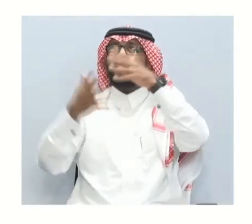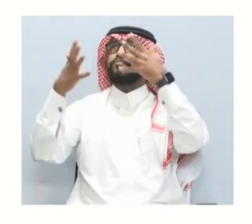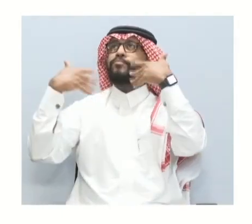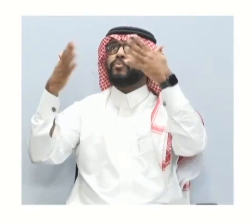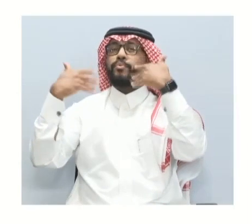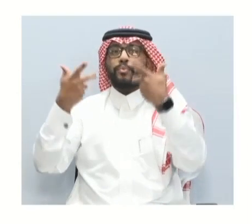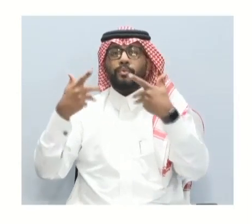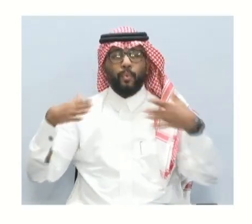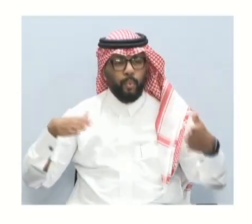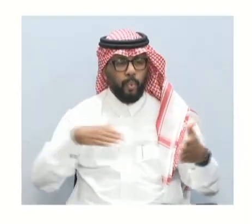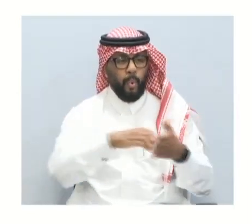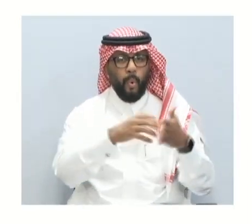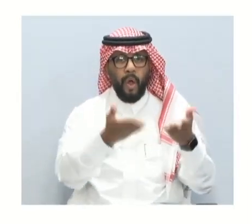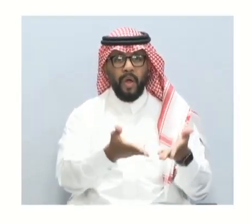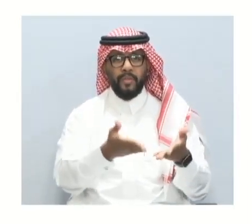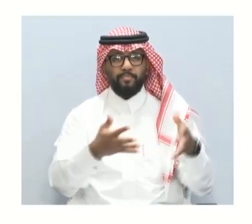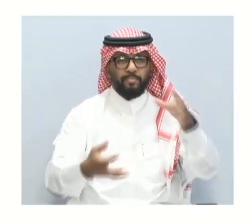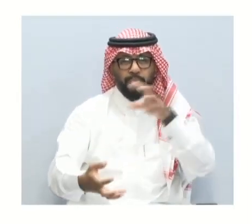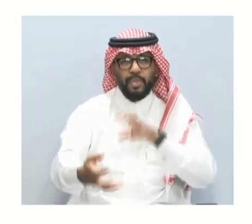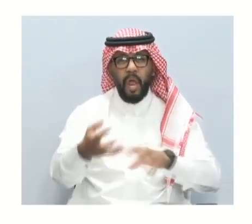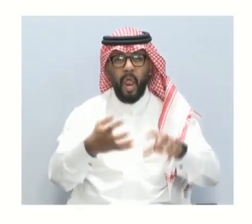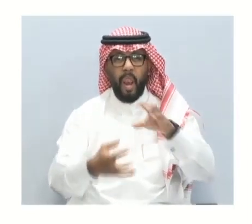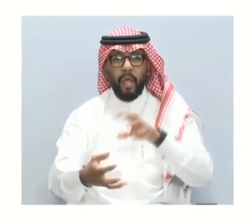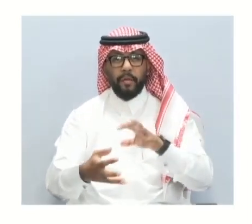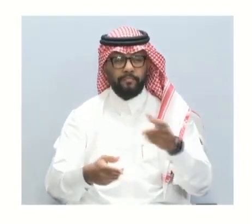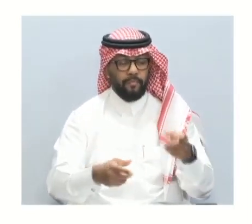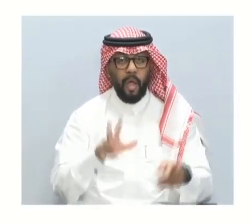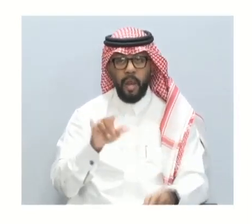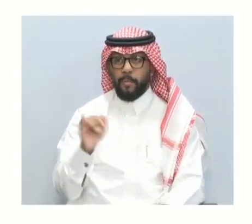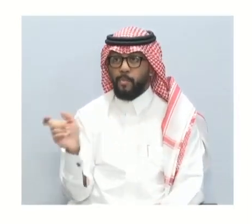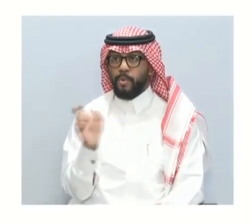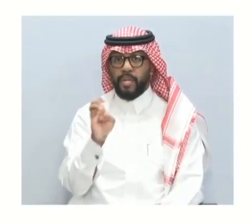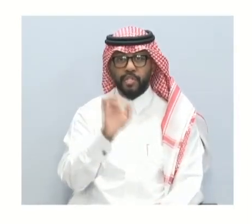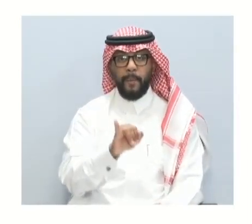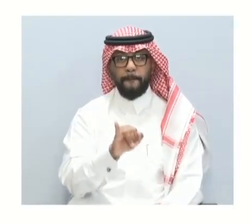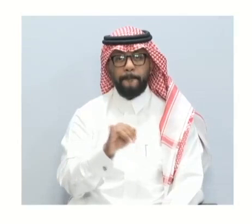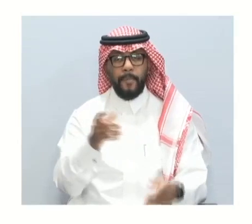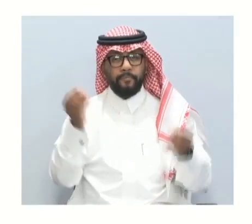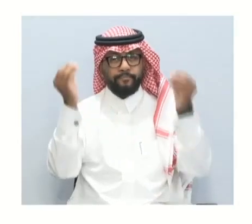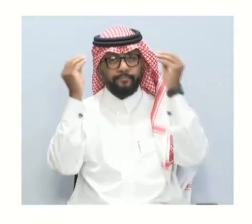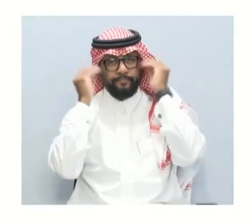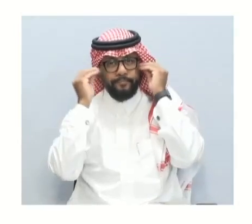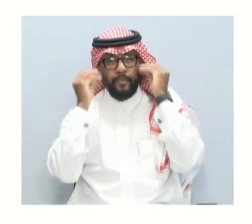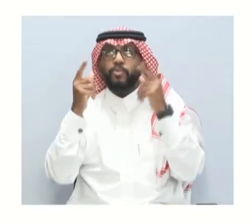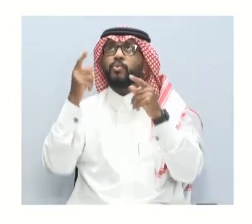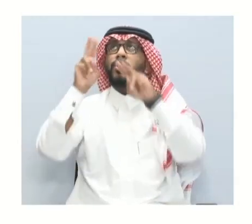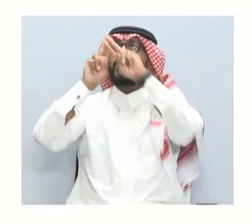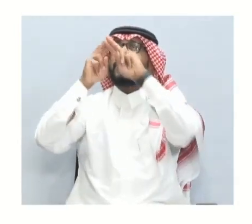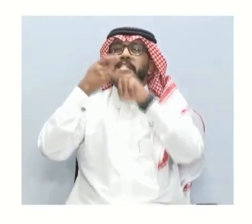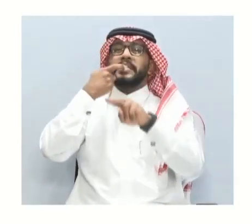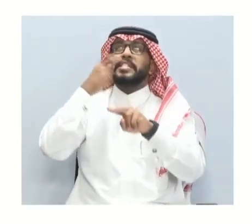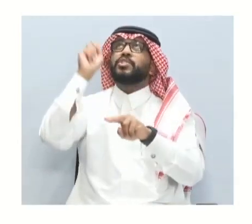الحوادث الارضيه فمنم يربط ما يقع في الارض من حوادث بحركات النجوم